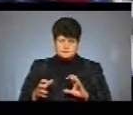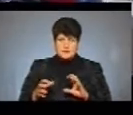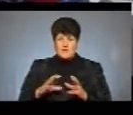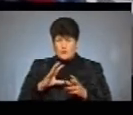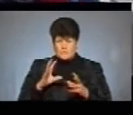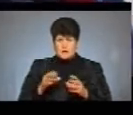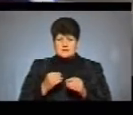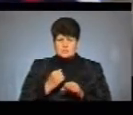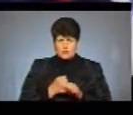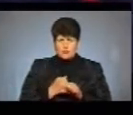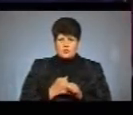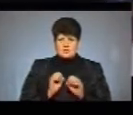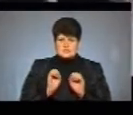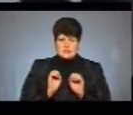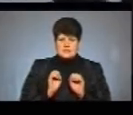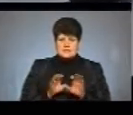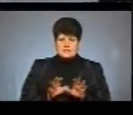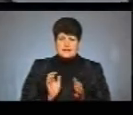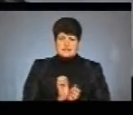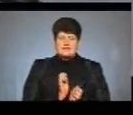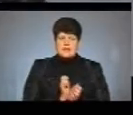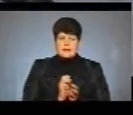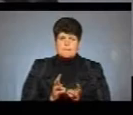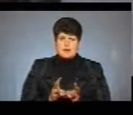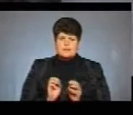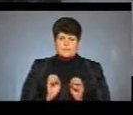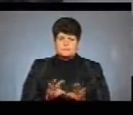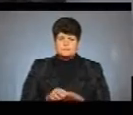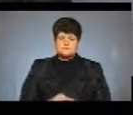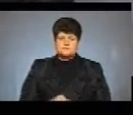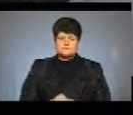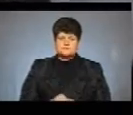Принцип роботи – закидається тверде паливо,